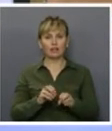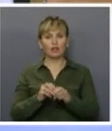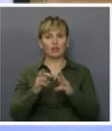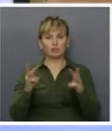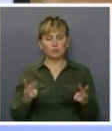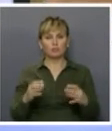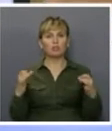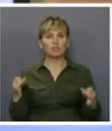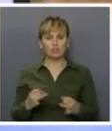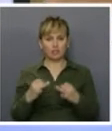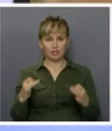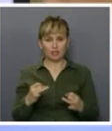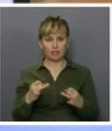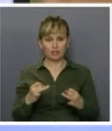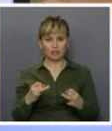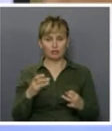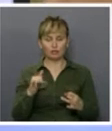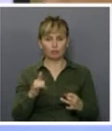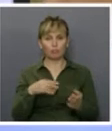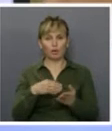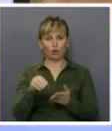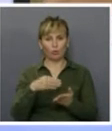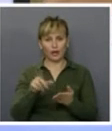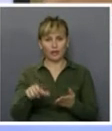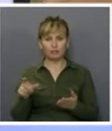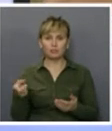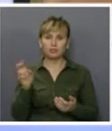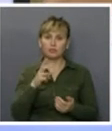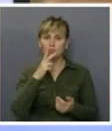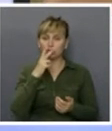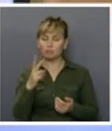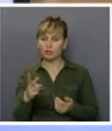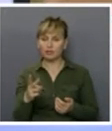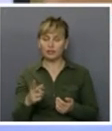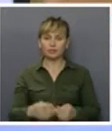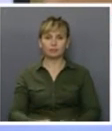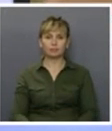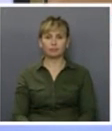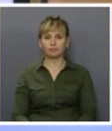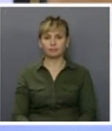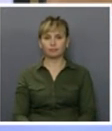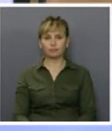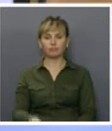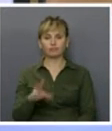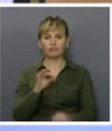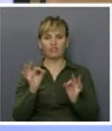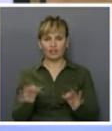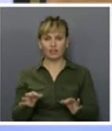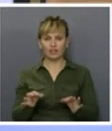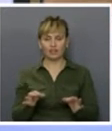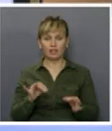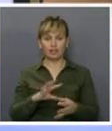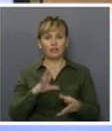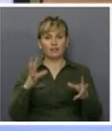определенный интерес у потенциальных покупателей прийти посмотреть, увидеть и купить. Все верно. Ну, а в